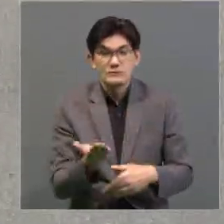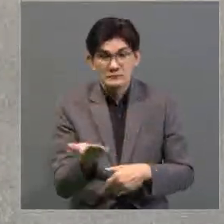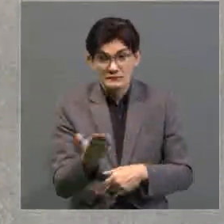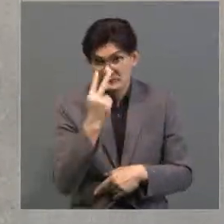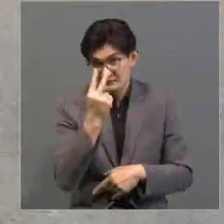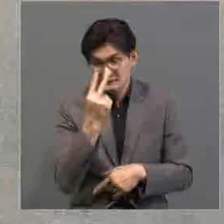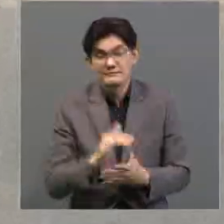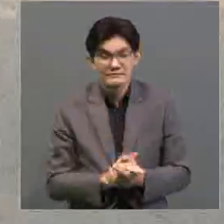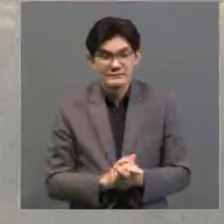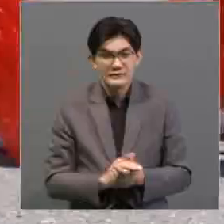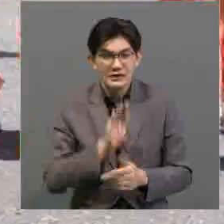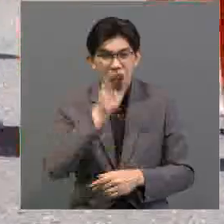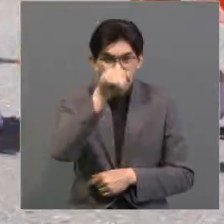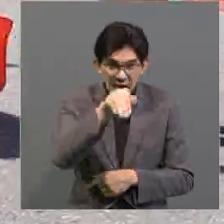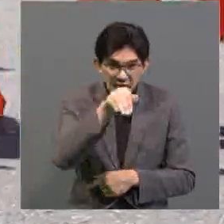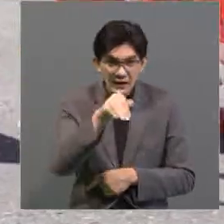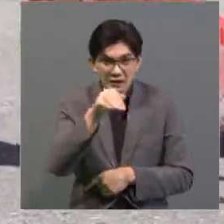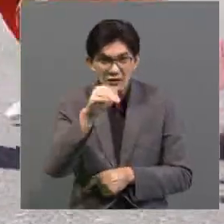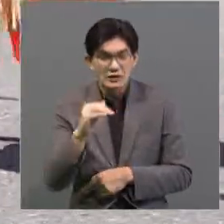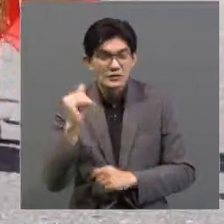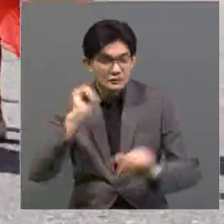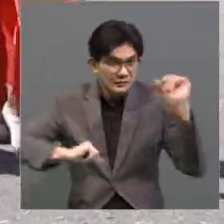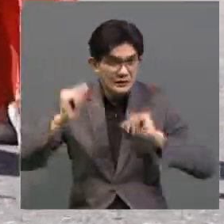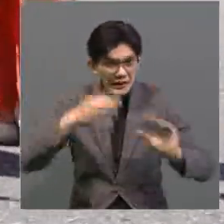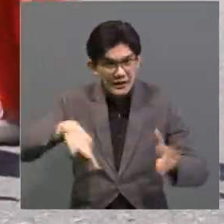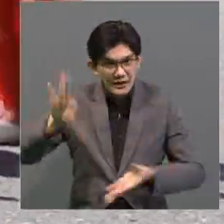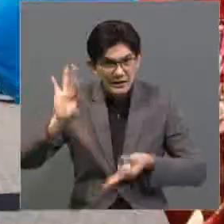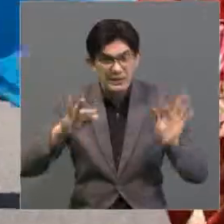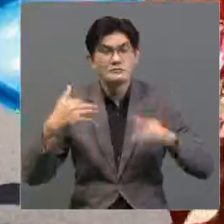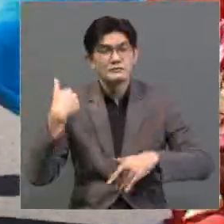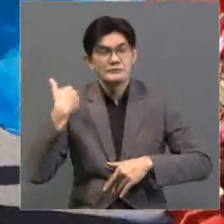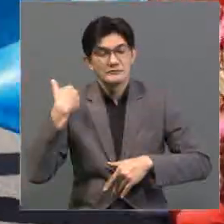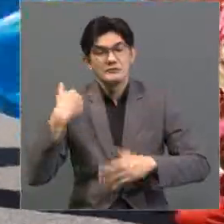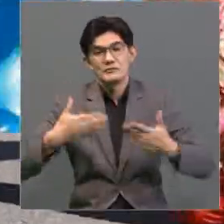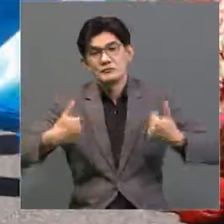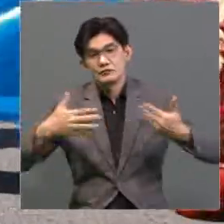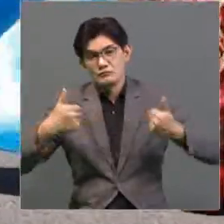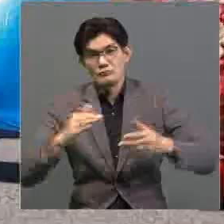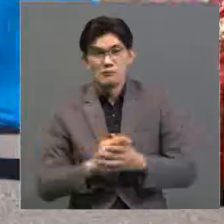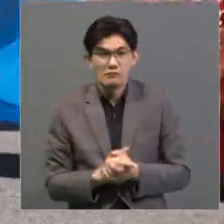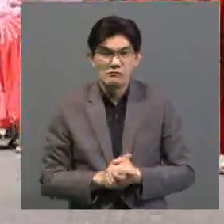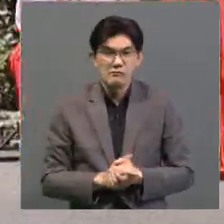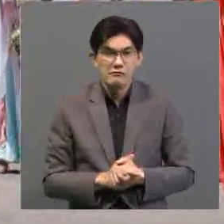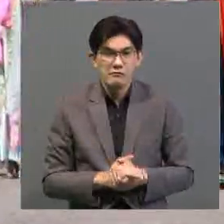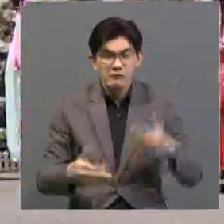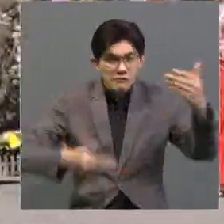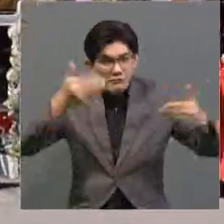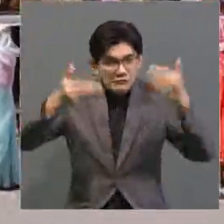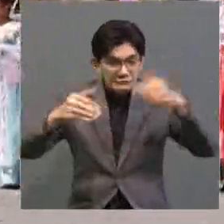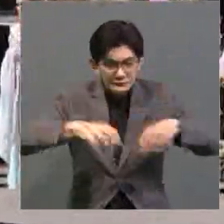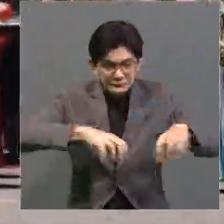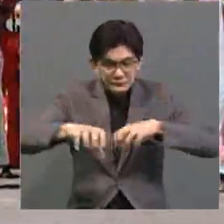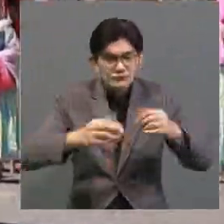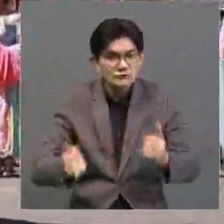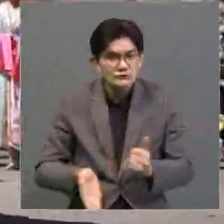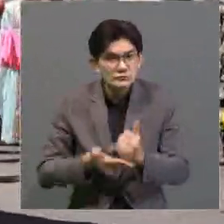ที่เห็นเลยค่ะมีทั้งช้างนะคะมีทั้งนางฟ้านางสวรรค์เนี่ยบรรยากาศก็สนุกสนานแบบนี้เลยกิจกรรมนี้ค่ะจัดขึ้นเ